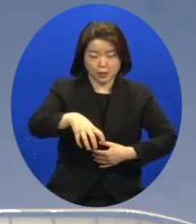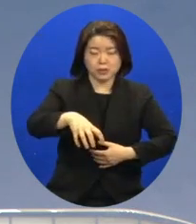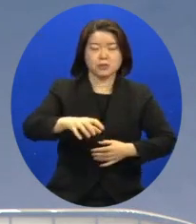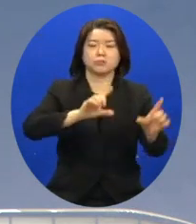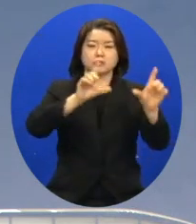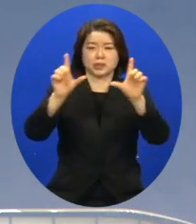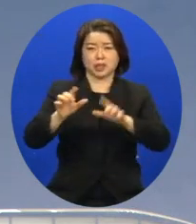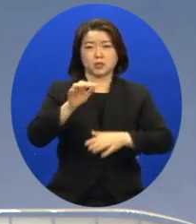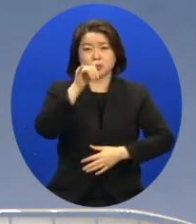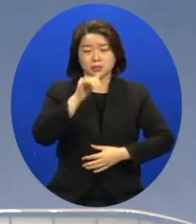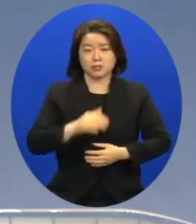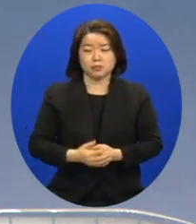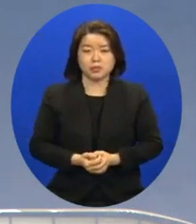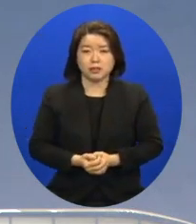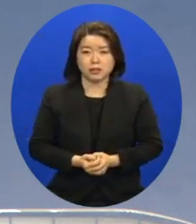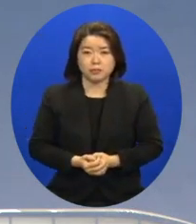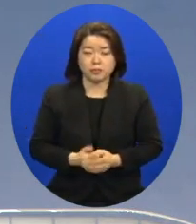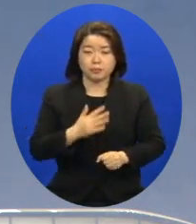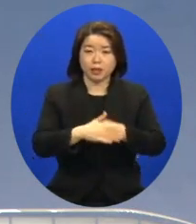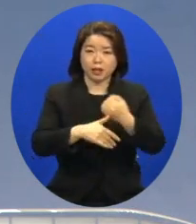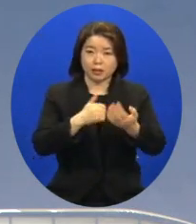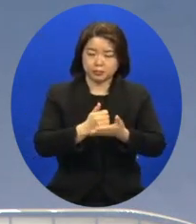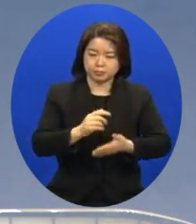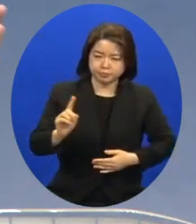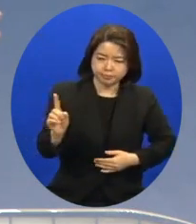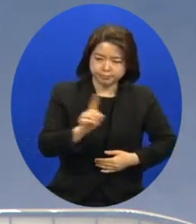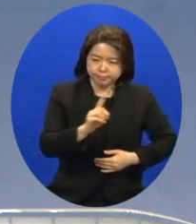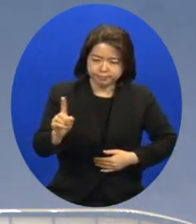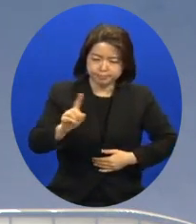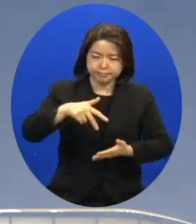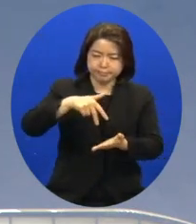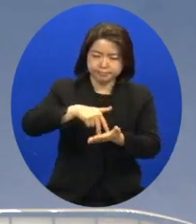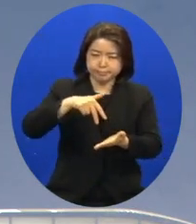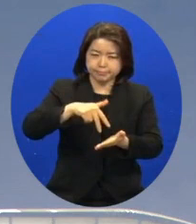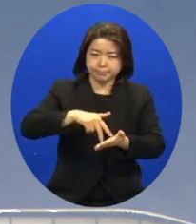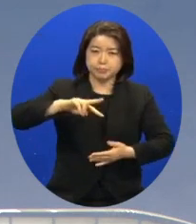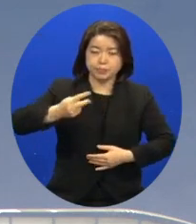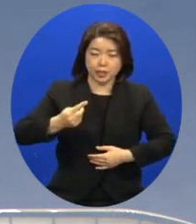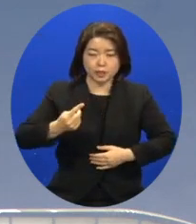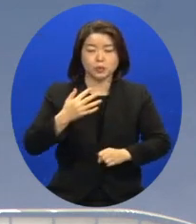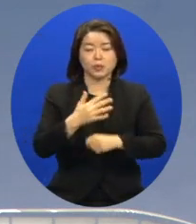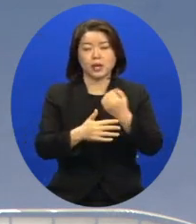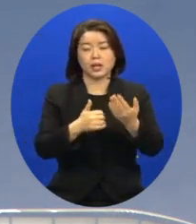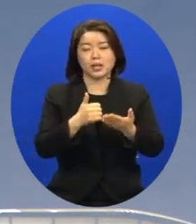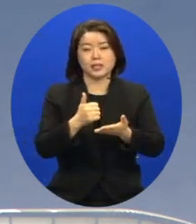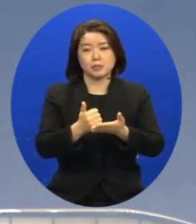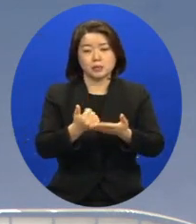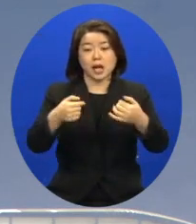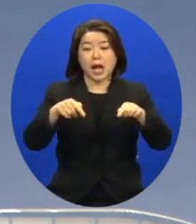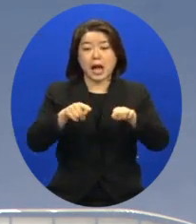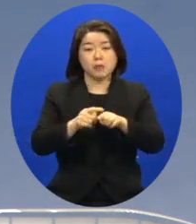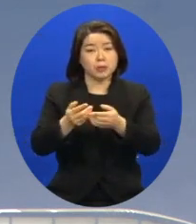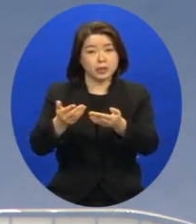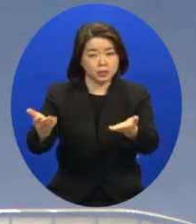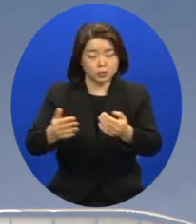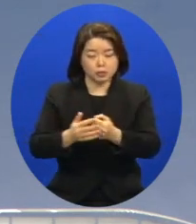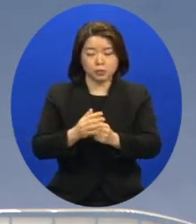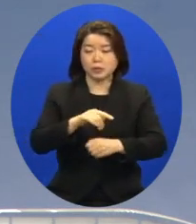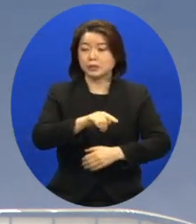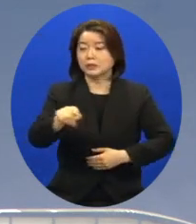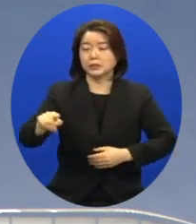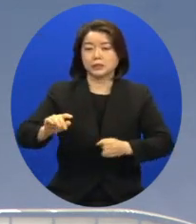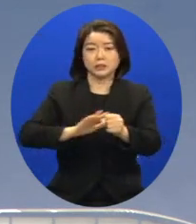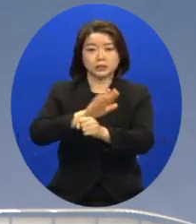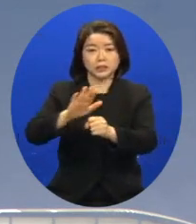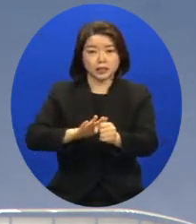살았습니다. 하나님께서 어떤 형편에 있는 사람에게도 하나님은 함께 하시고 그들을 사랑하신다는